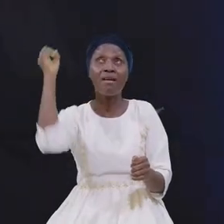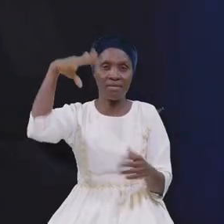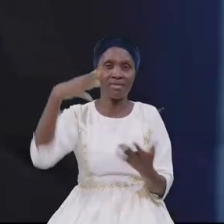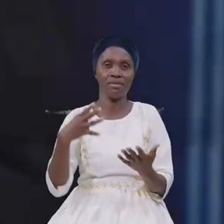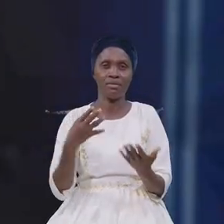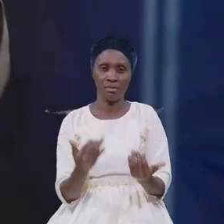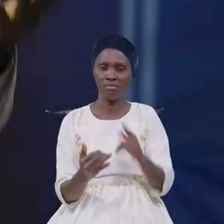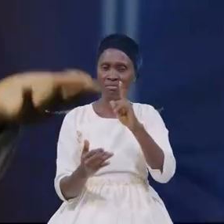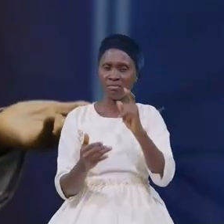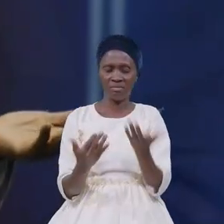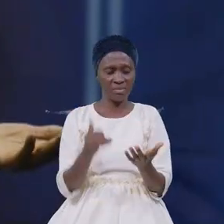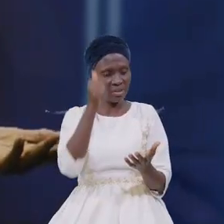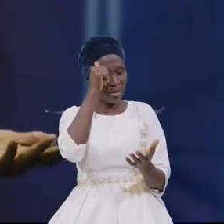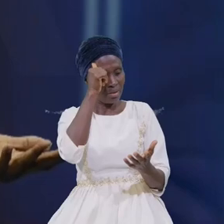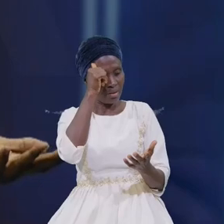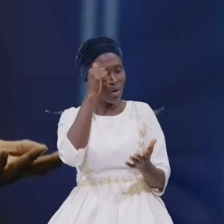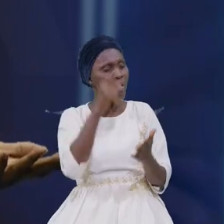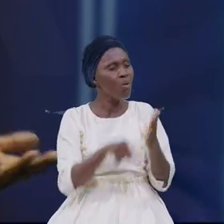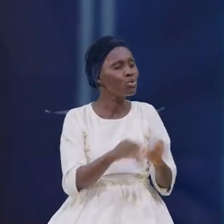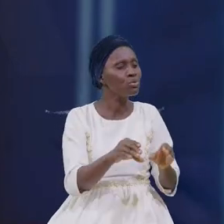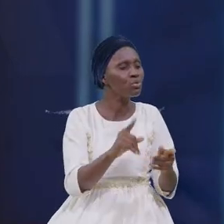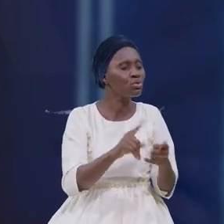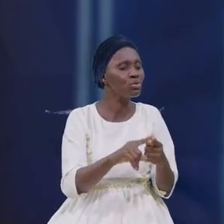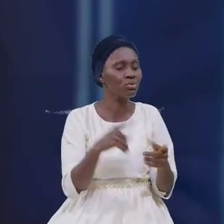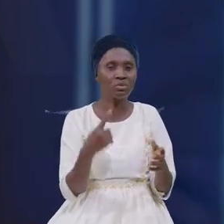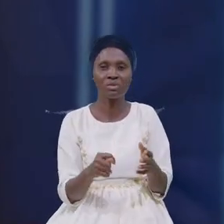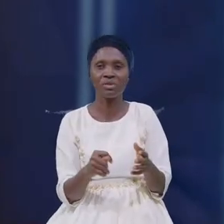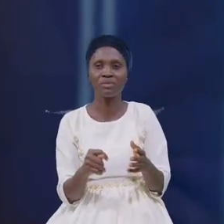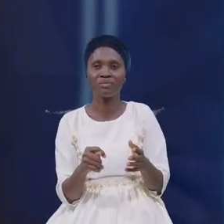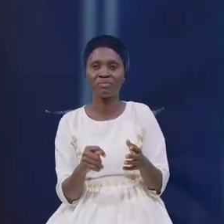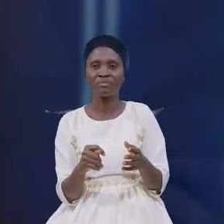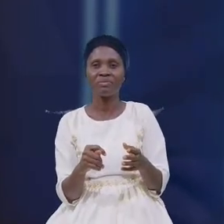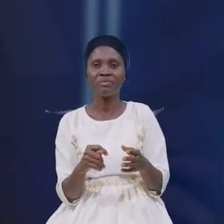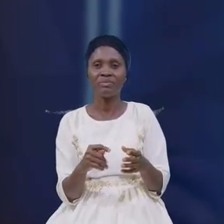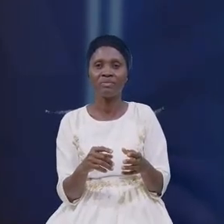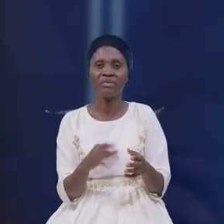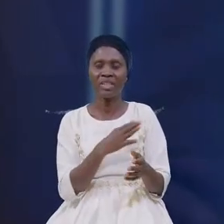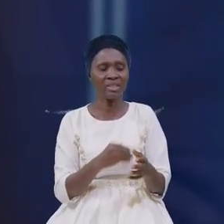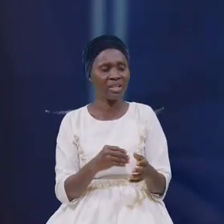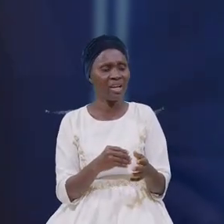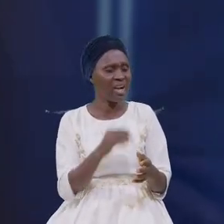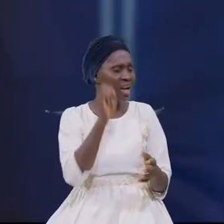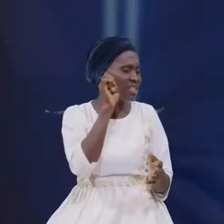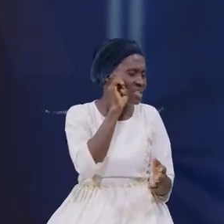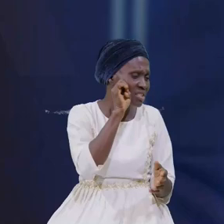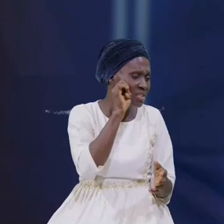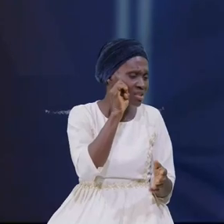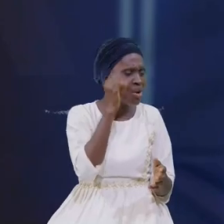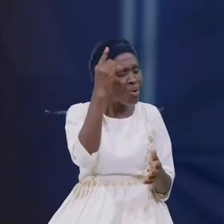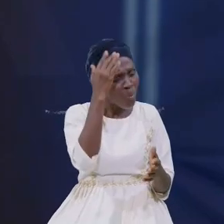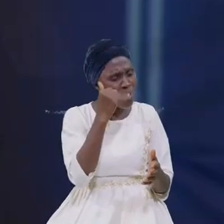Adam, qu'as-tu fait pour être créé? C'est par la grâce. Ève, qu'as-tu fait? Qu'as-tu